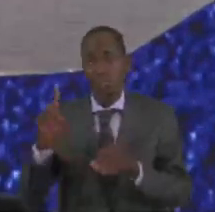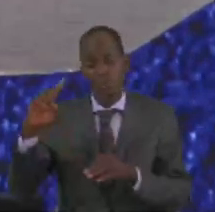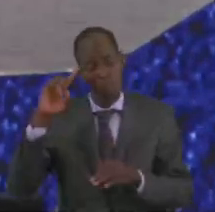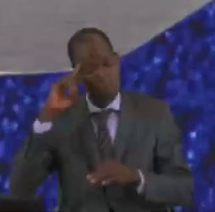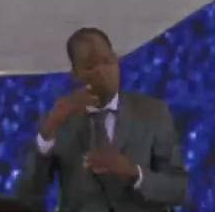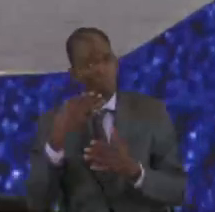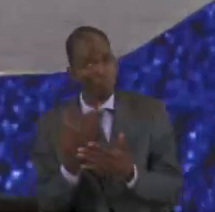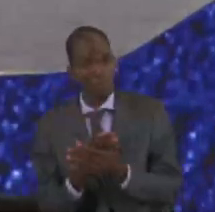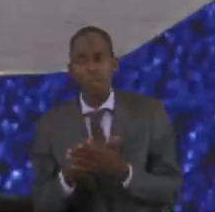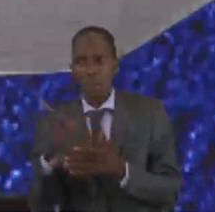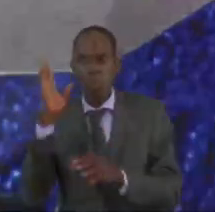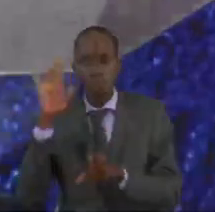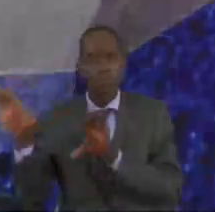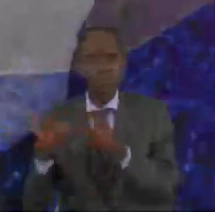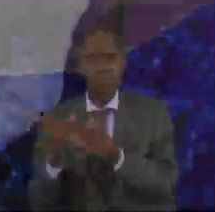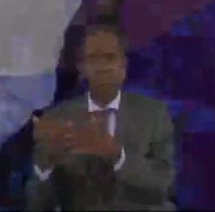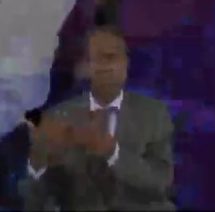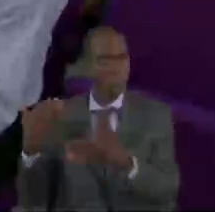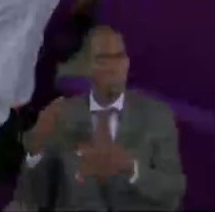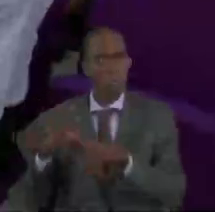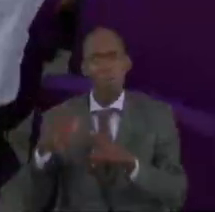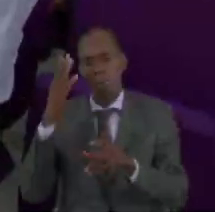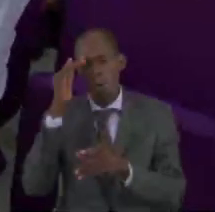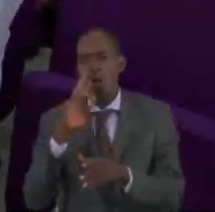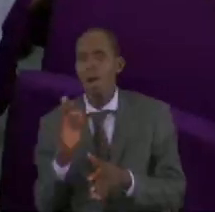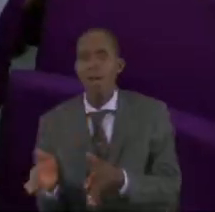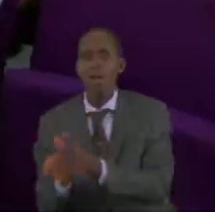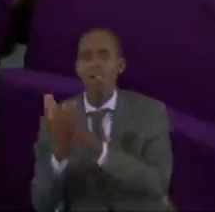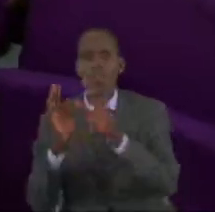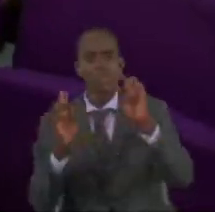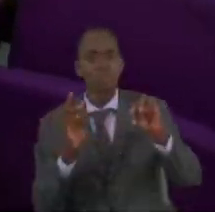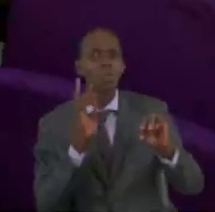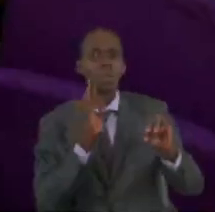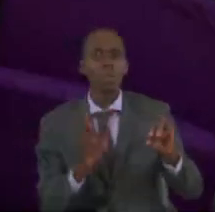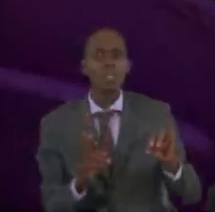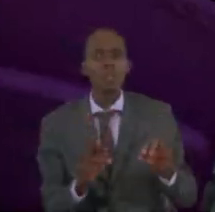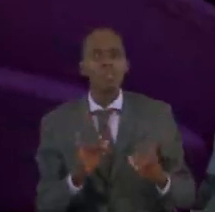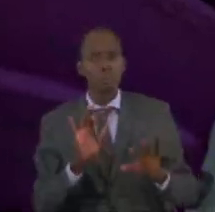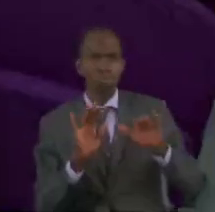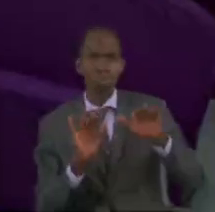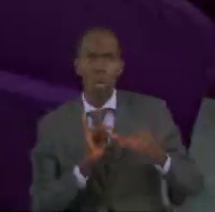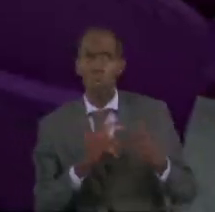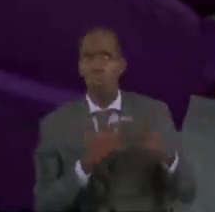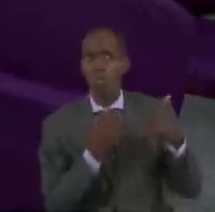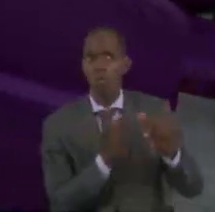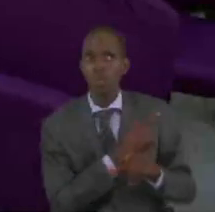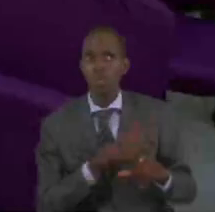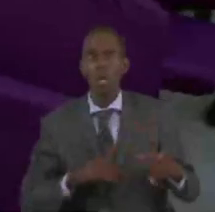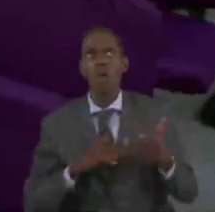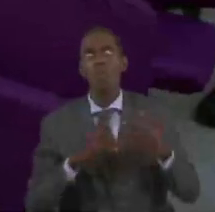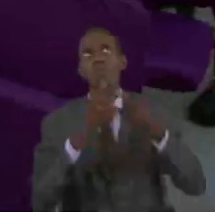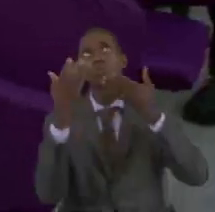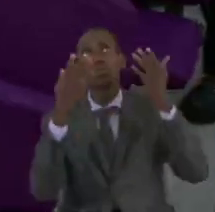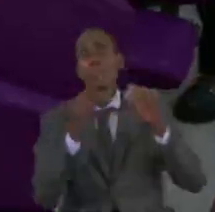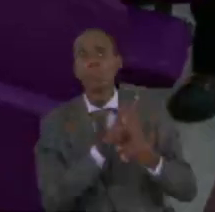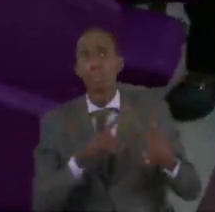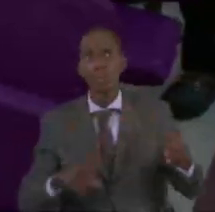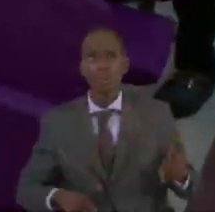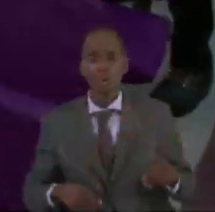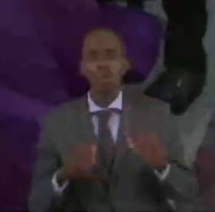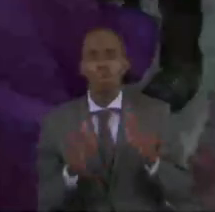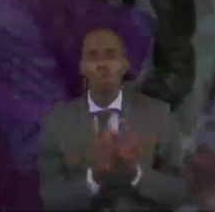fait. S'il pense bien à cela, il va le faire. Pourquoi tu le demandes? Je veux